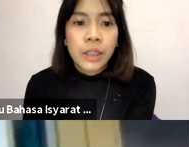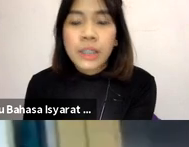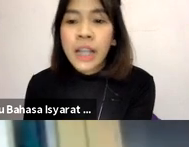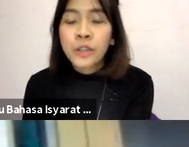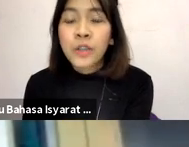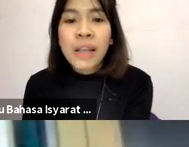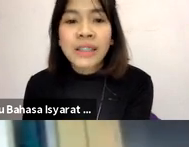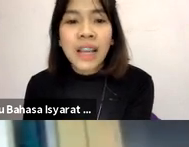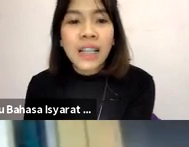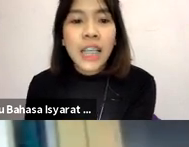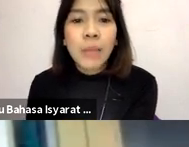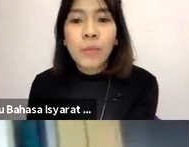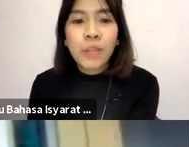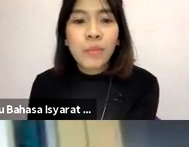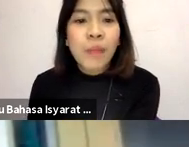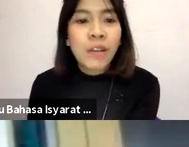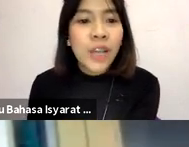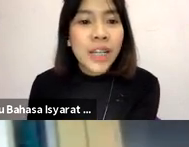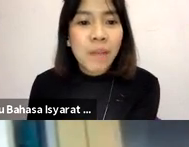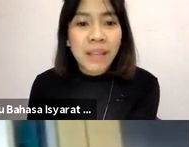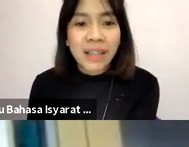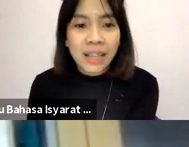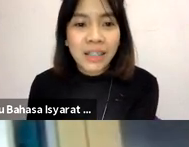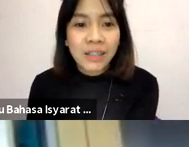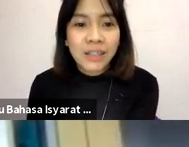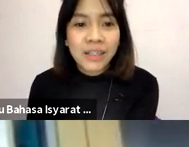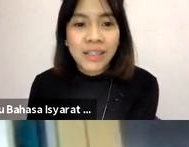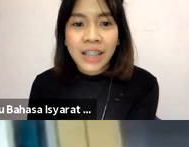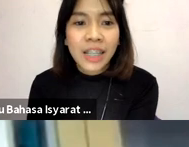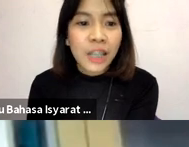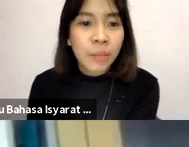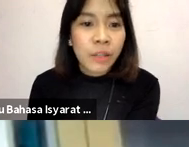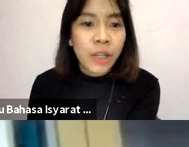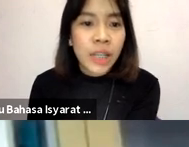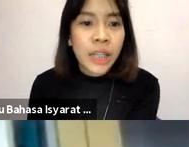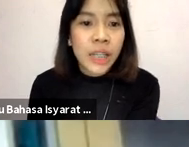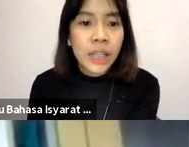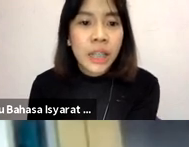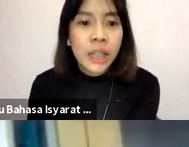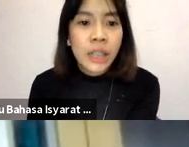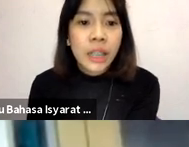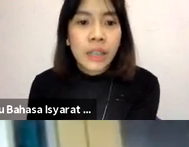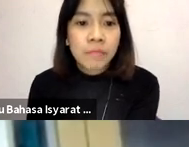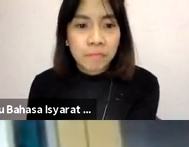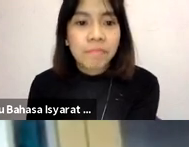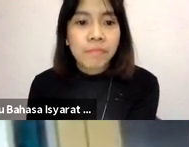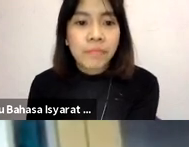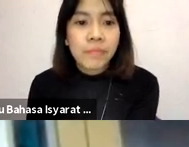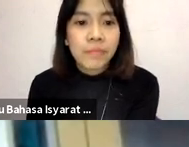dan juga banyak sekali ilmu-ilmu baru yang didapatkan saat kegiatan mentoring ini